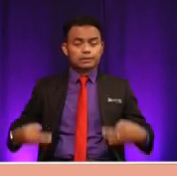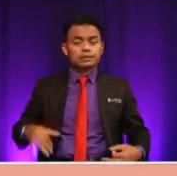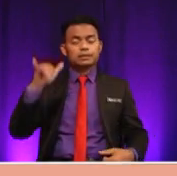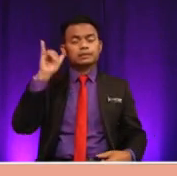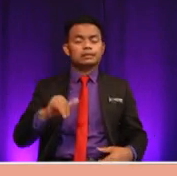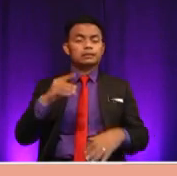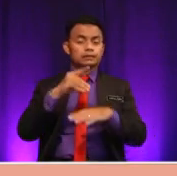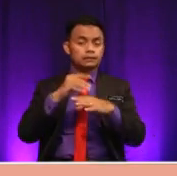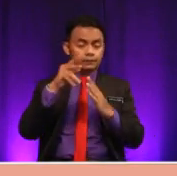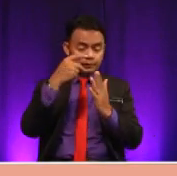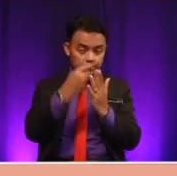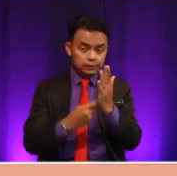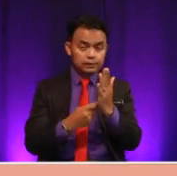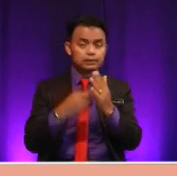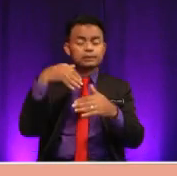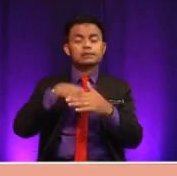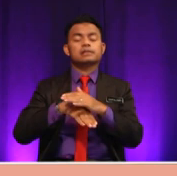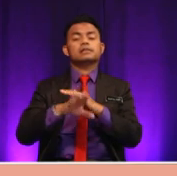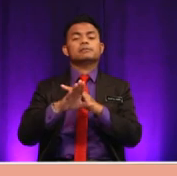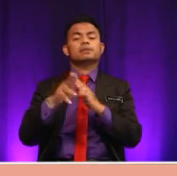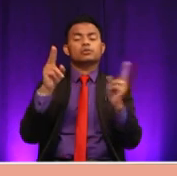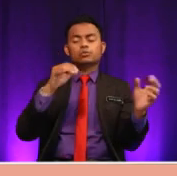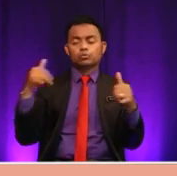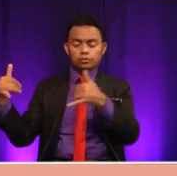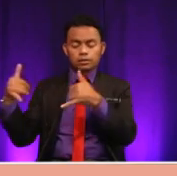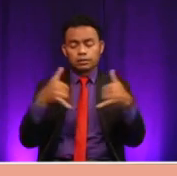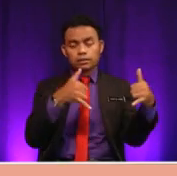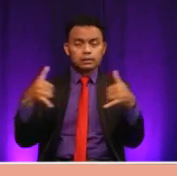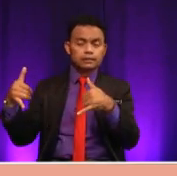progresif Oke ulang alik progresif ataupun